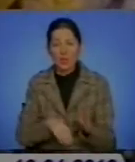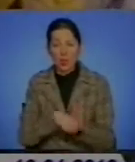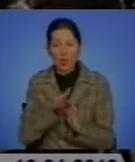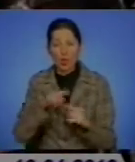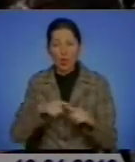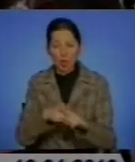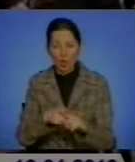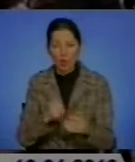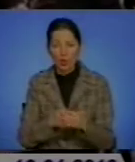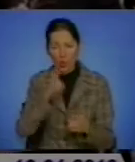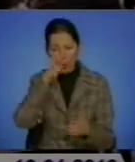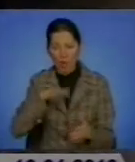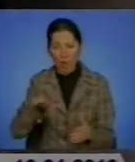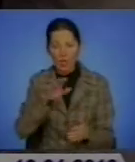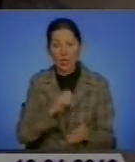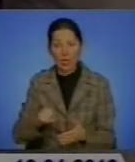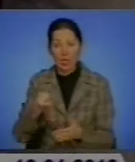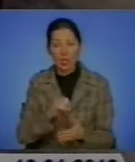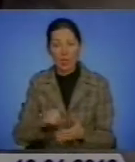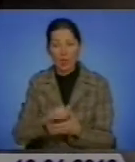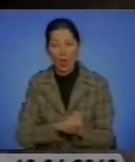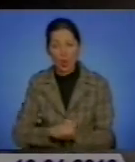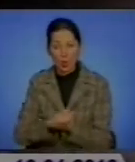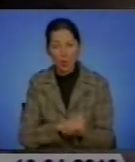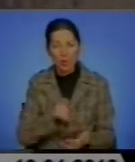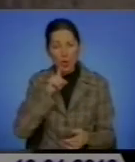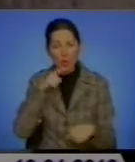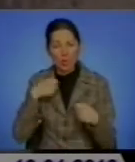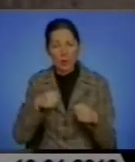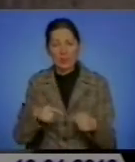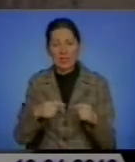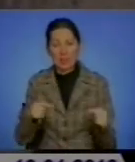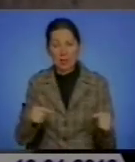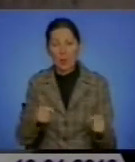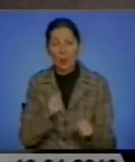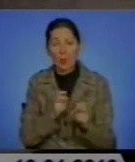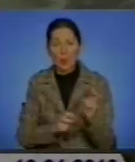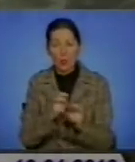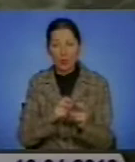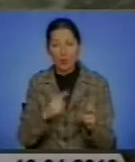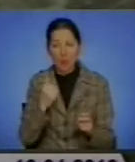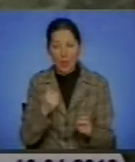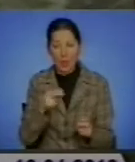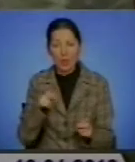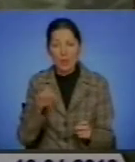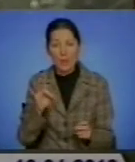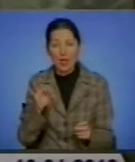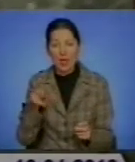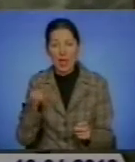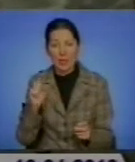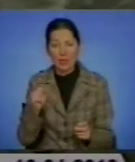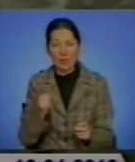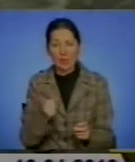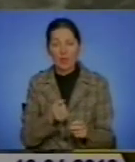Союзу Україна експортує переважно сировину або продукцію першого переділу. Более уязвимы в сфере технического